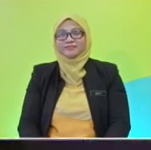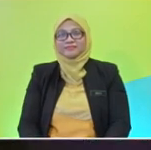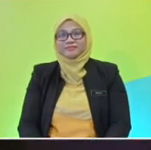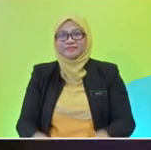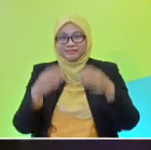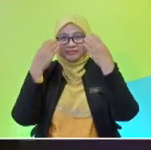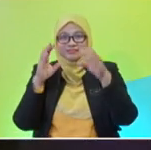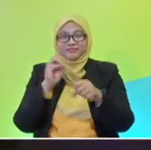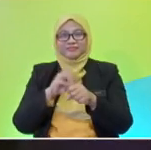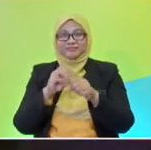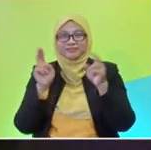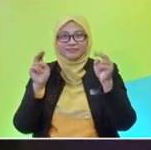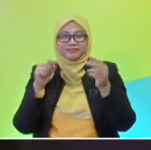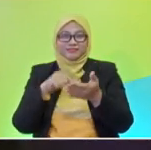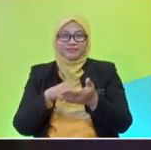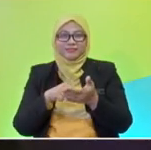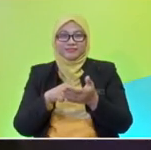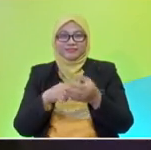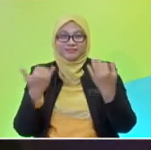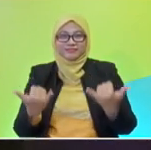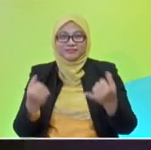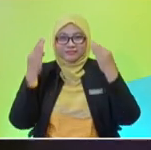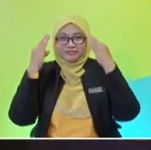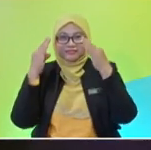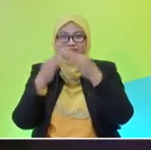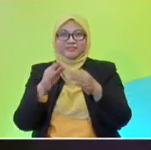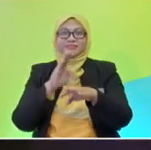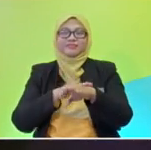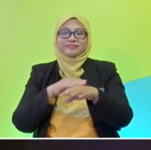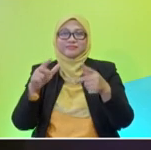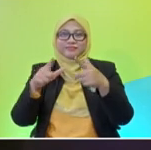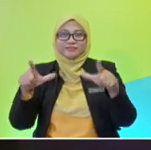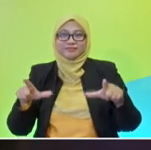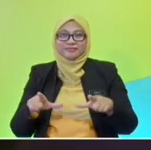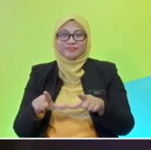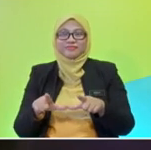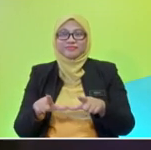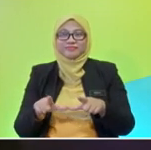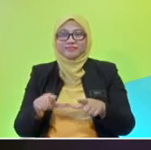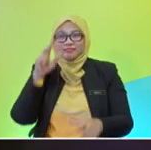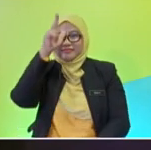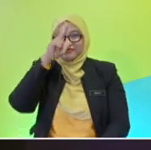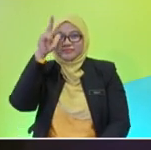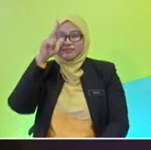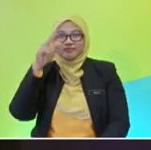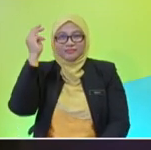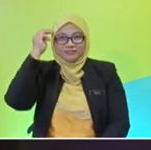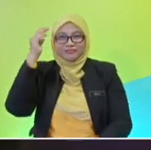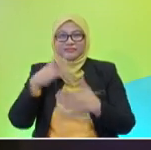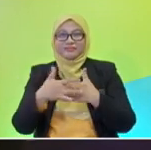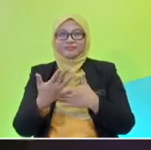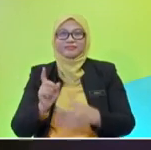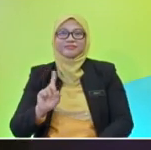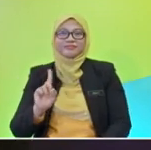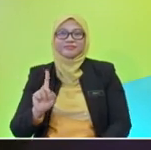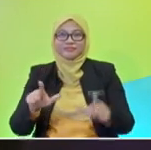admin ini kita akan memberikan fokus kepada lokasi Kerajaan Melayu awal Di manakah lokasi Kerajaan